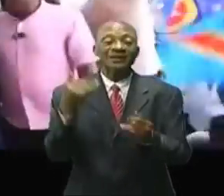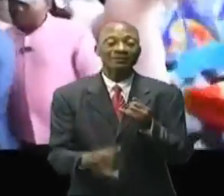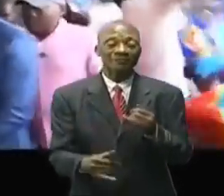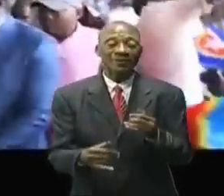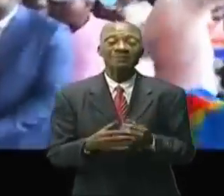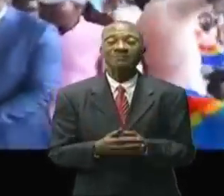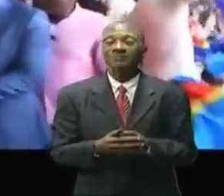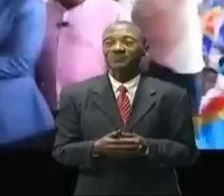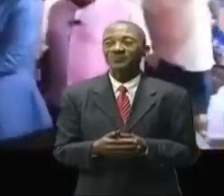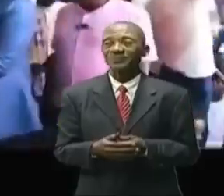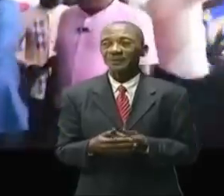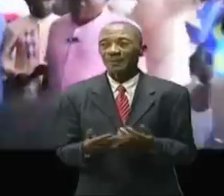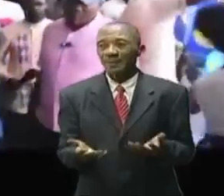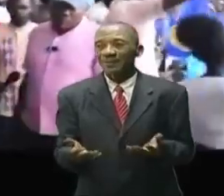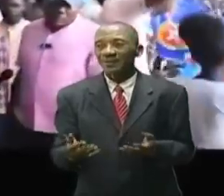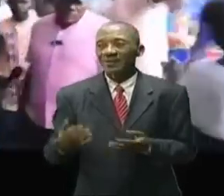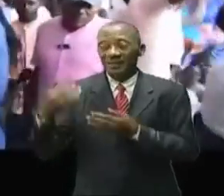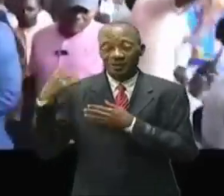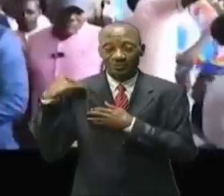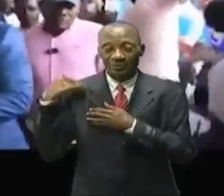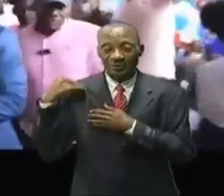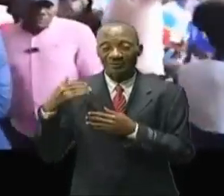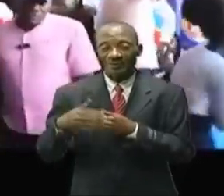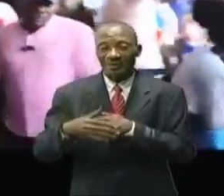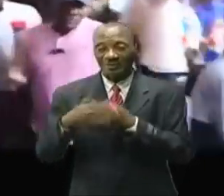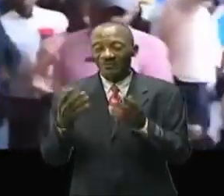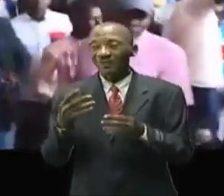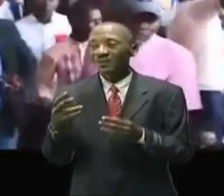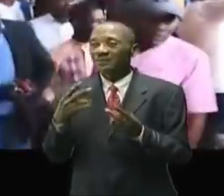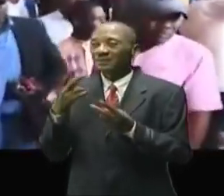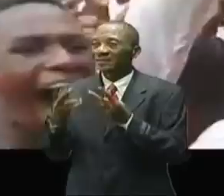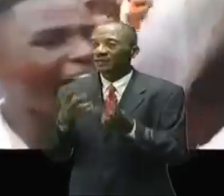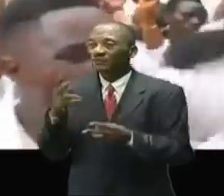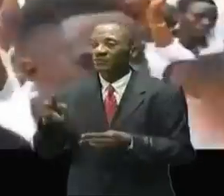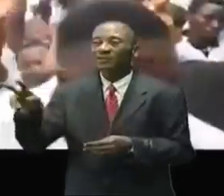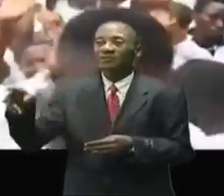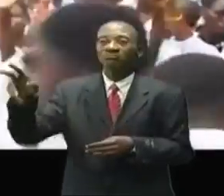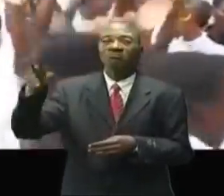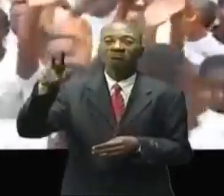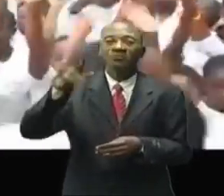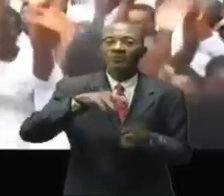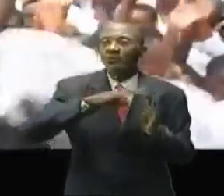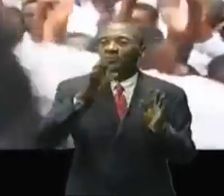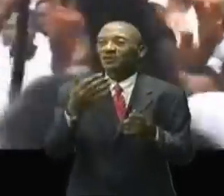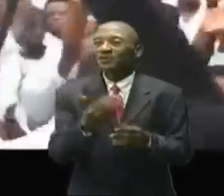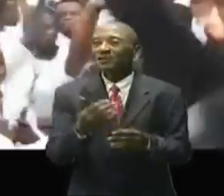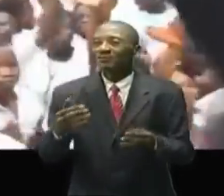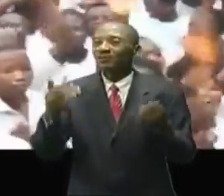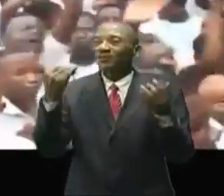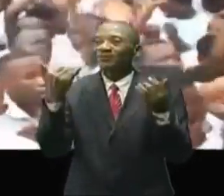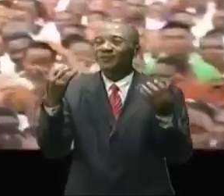Christophe Bastien Nanga, l'effervescence monte et l'ambiance est carnavalesque.